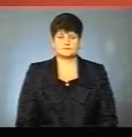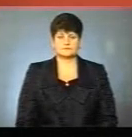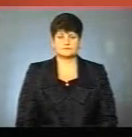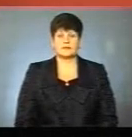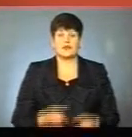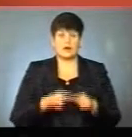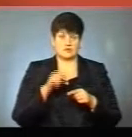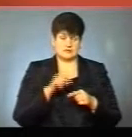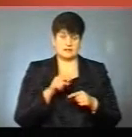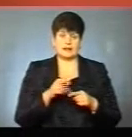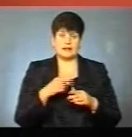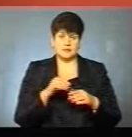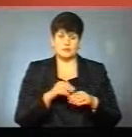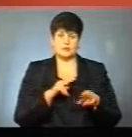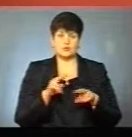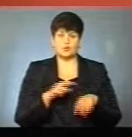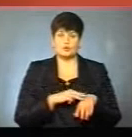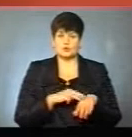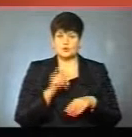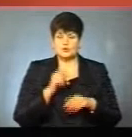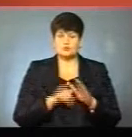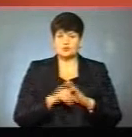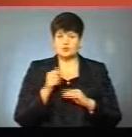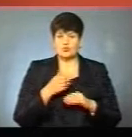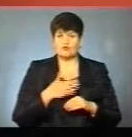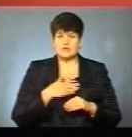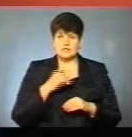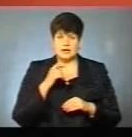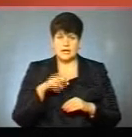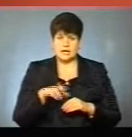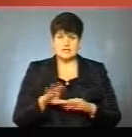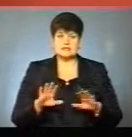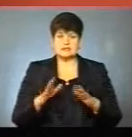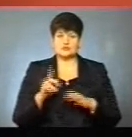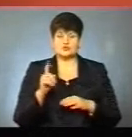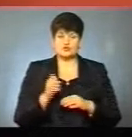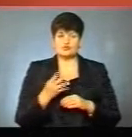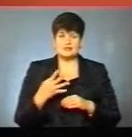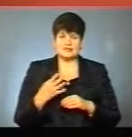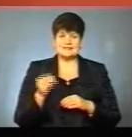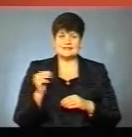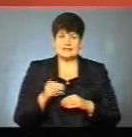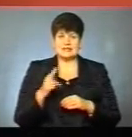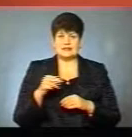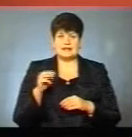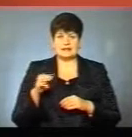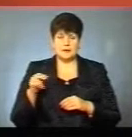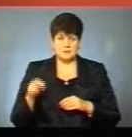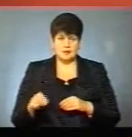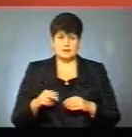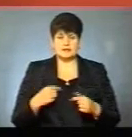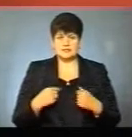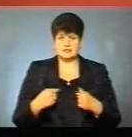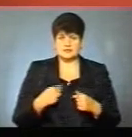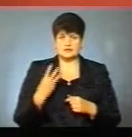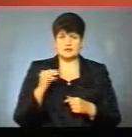От за даними патрульної поліції України, з початку року в нашій країні сталося 114 тисяч ДТП, у яких постраждало понад 3 тисячі